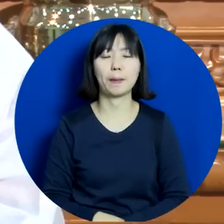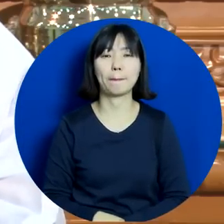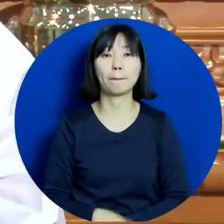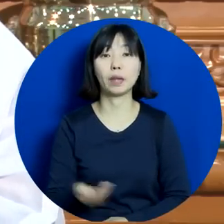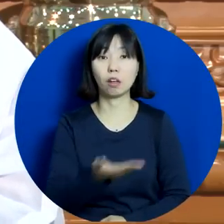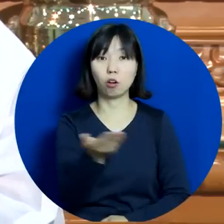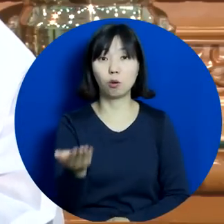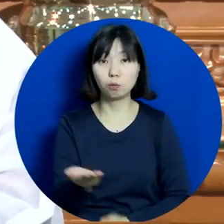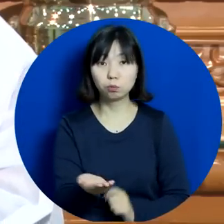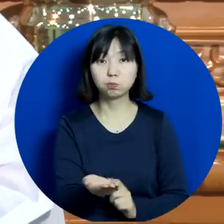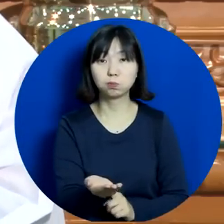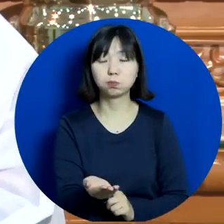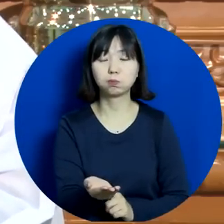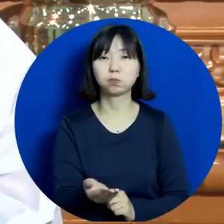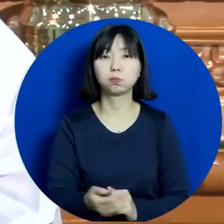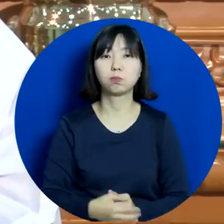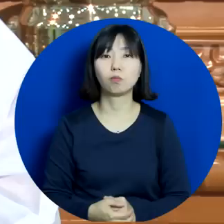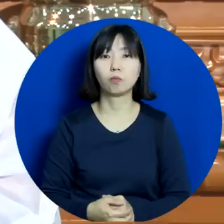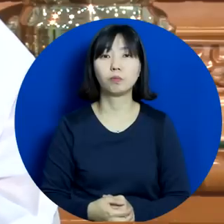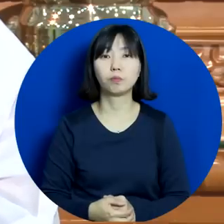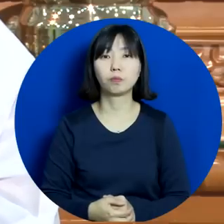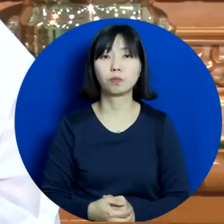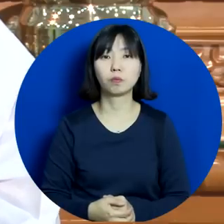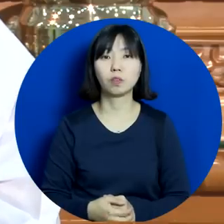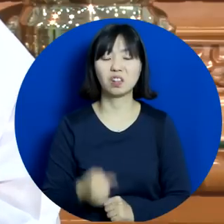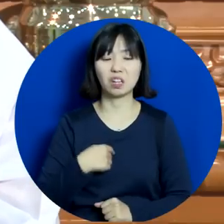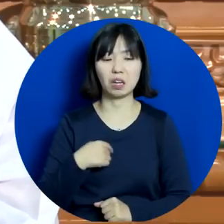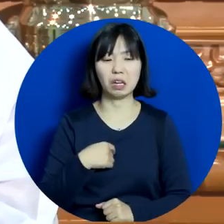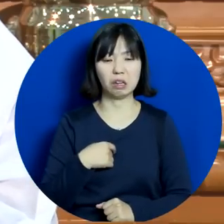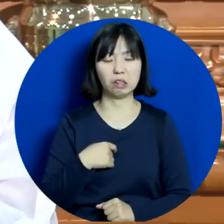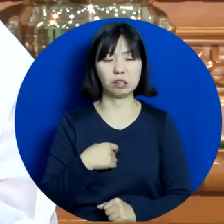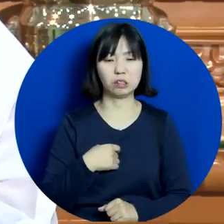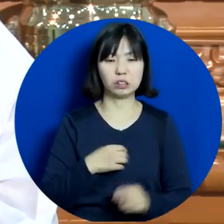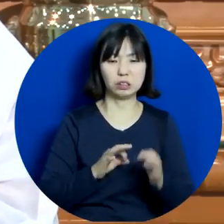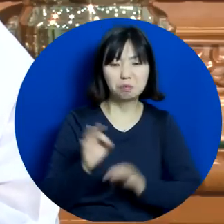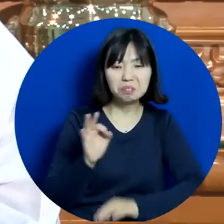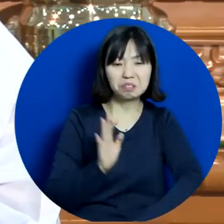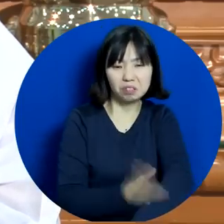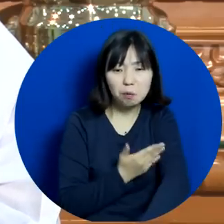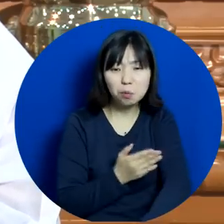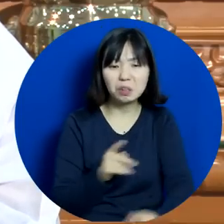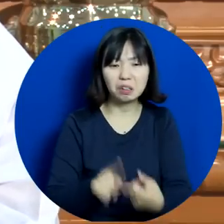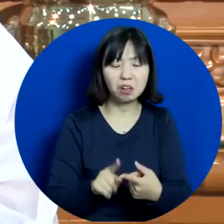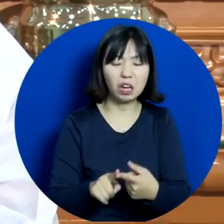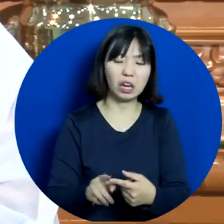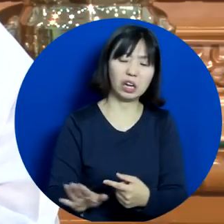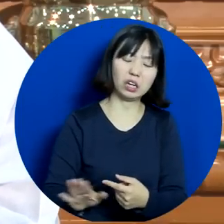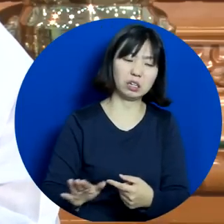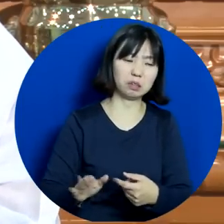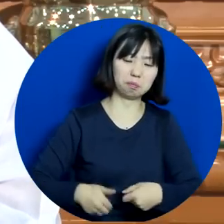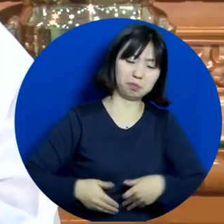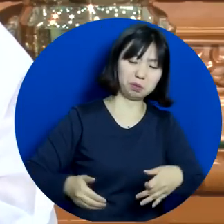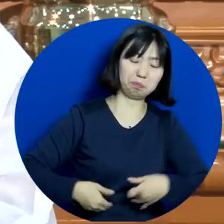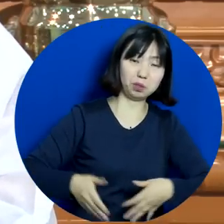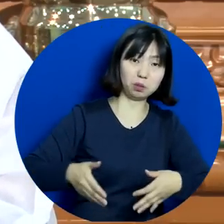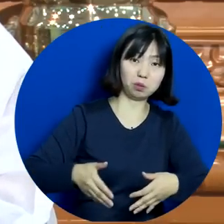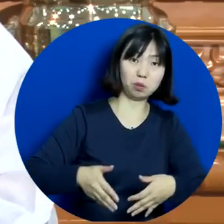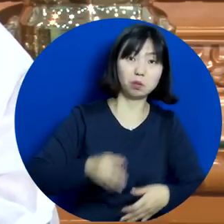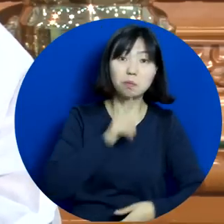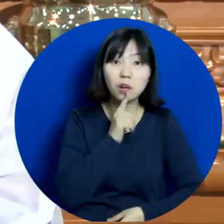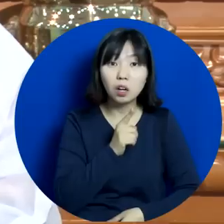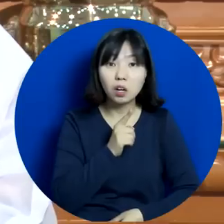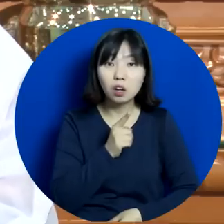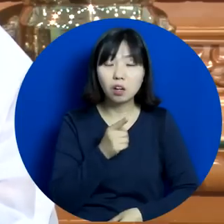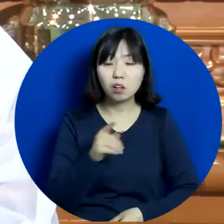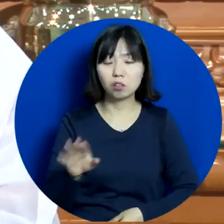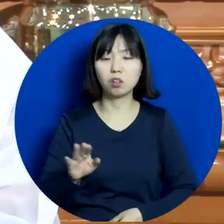그러니까 여러분들은 안 된 거를 합리화하는, 안 해도 되지. 이런 합리화한다. 스님들은